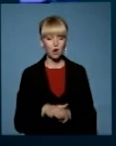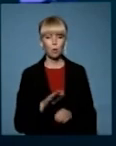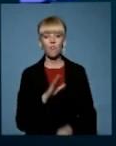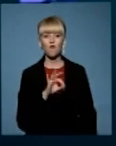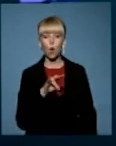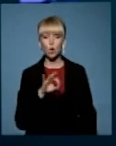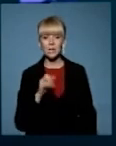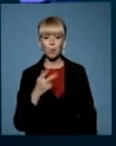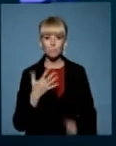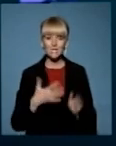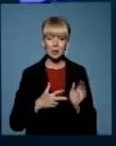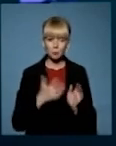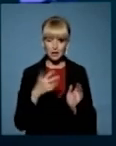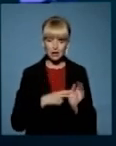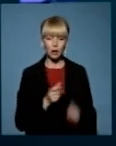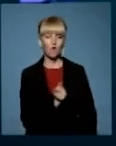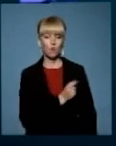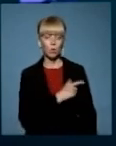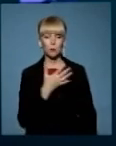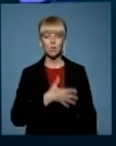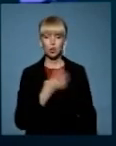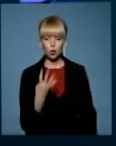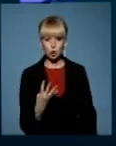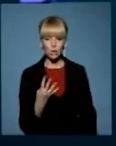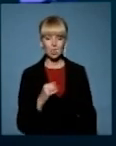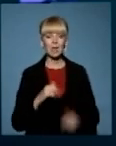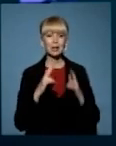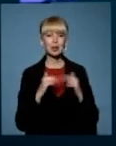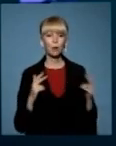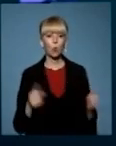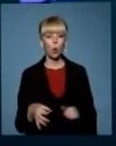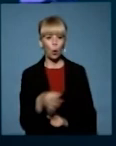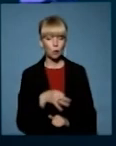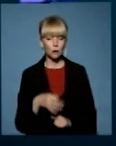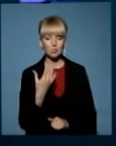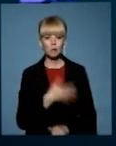Волинська 57%, в Одеській 54% та в Дніпропетровській